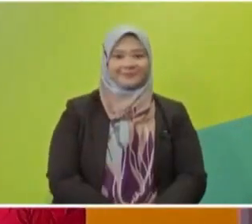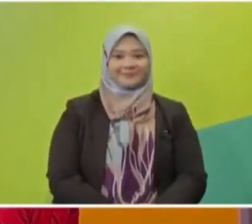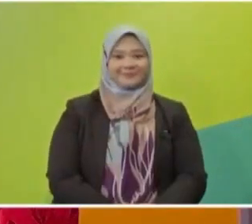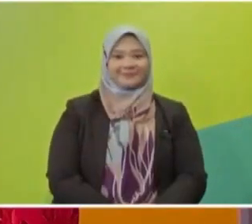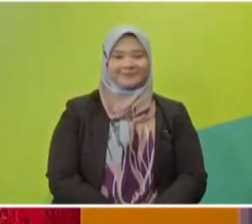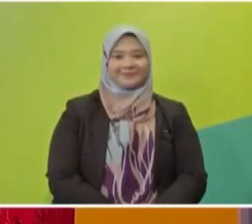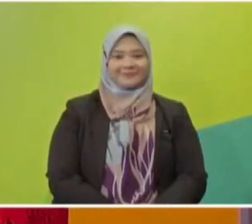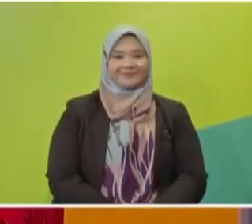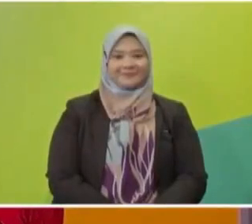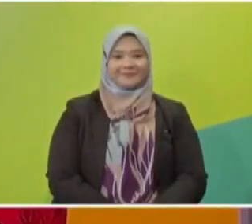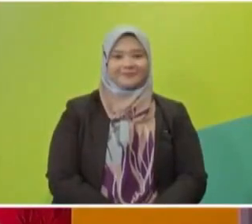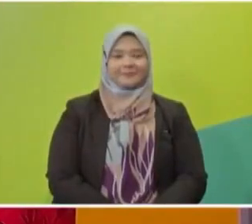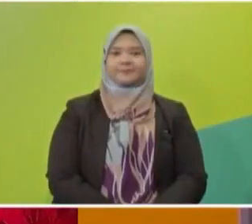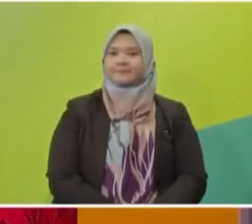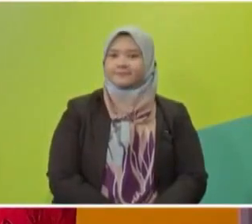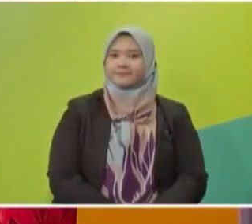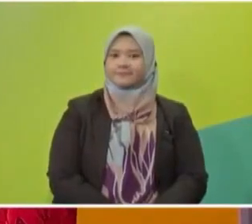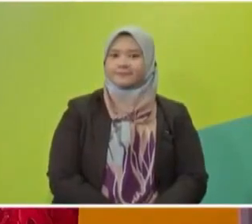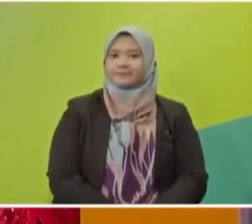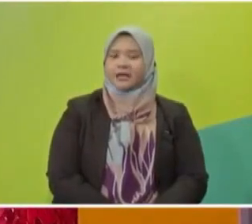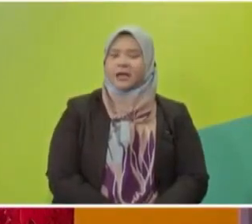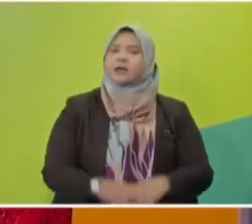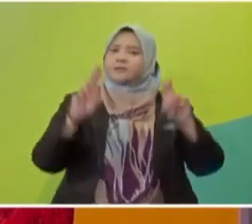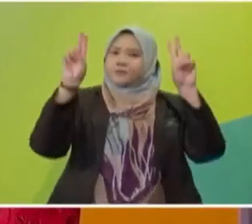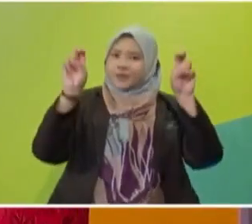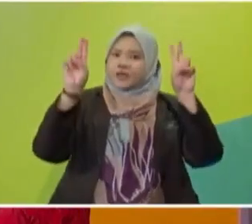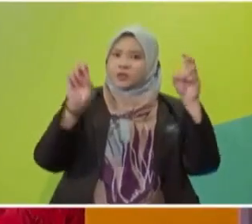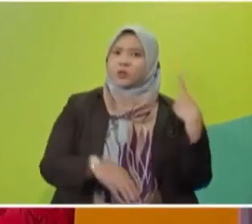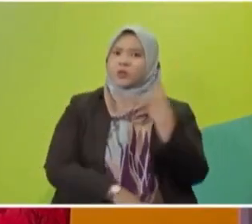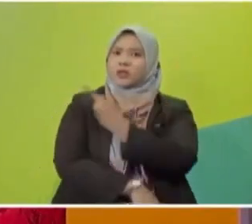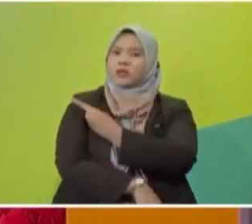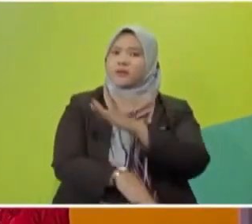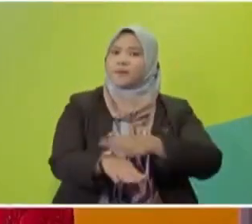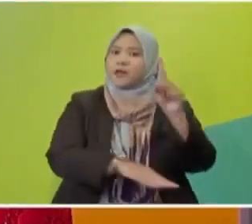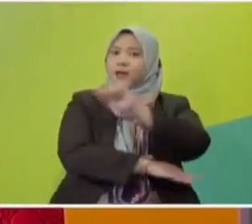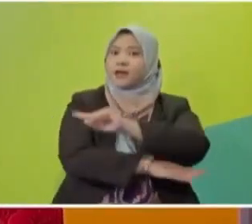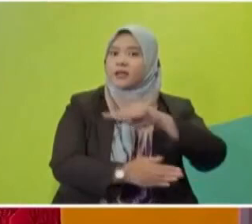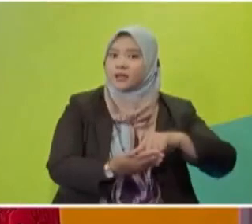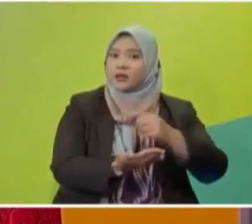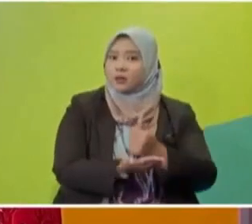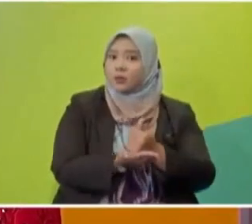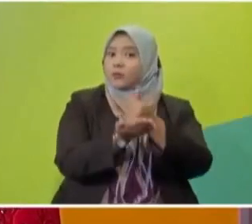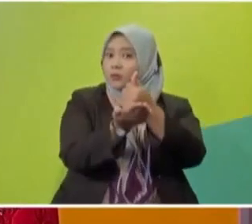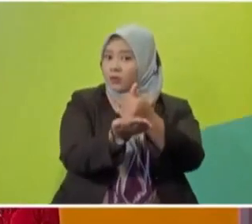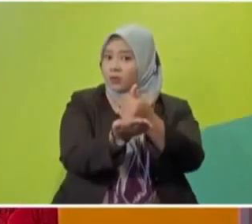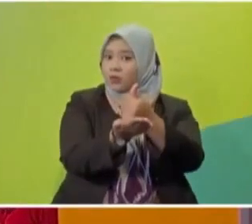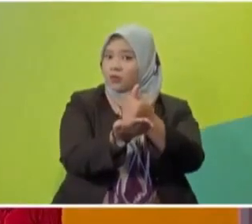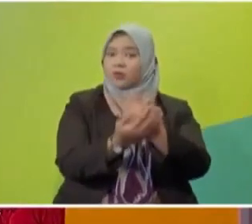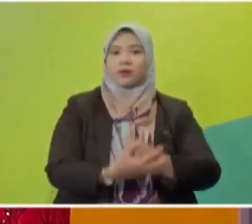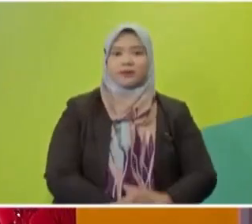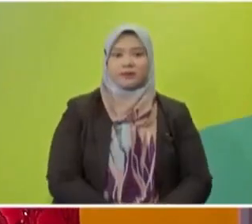ya, cikgu. Tajuk pelajaran kita hari ini Tolong Menolong. Murid-murid juga, tajuk kita Tolong